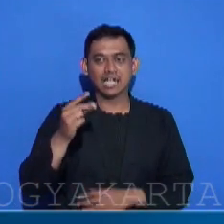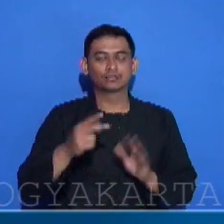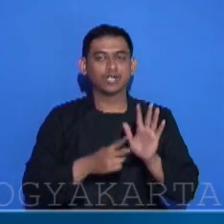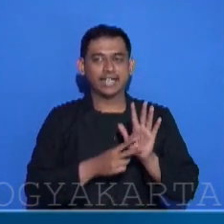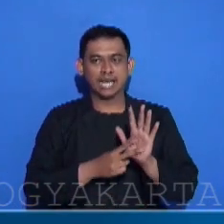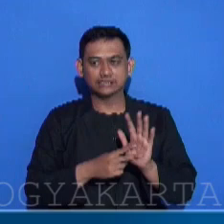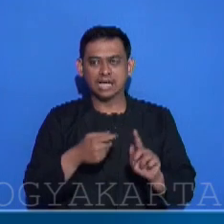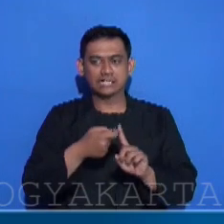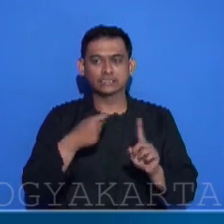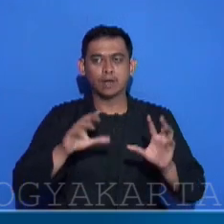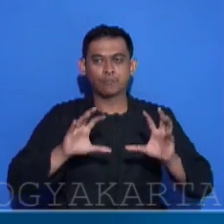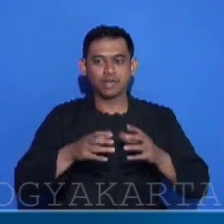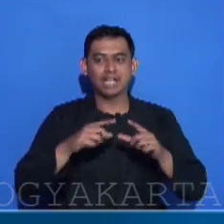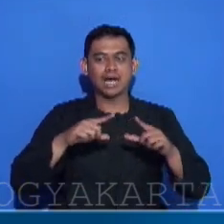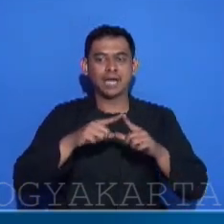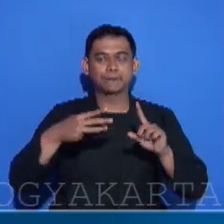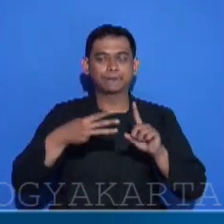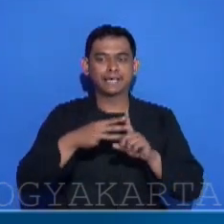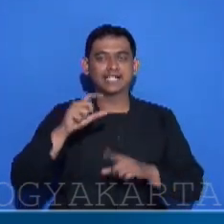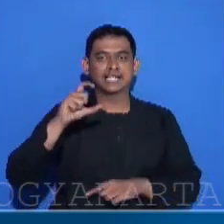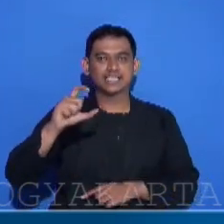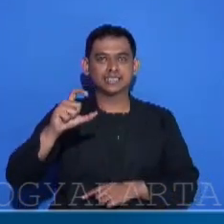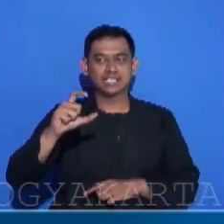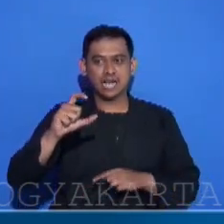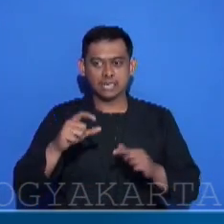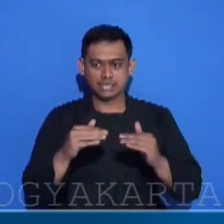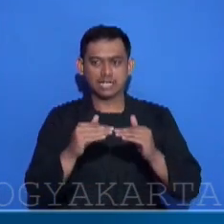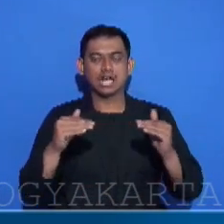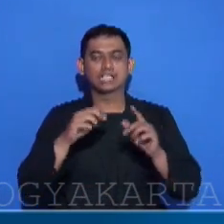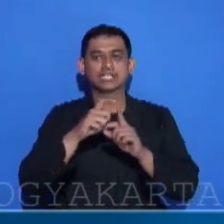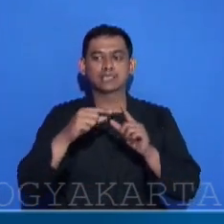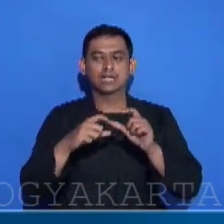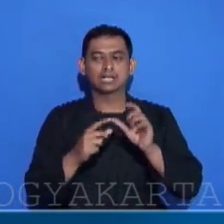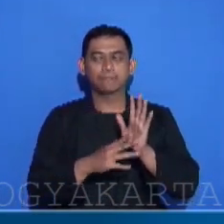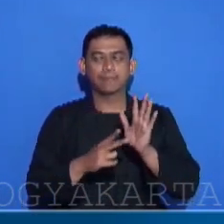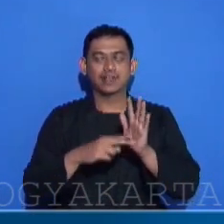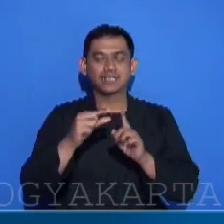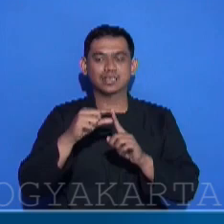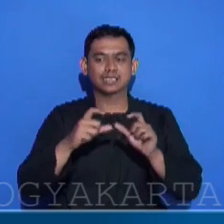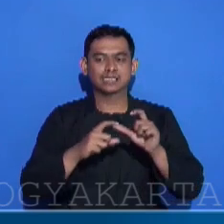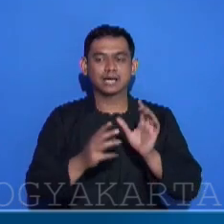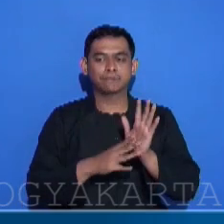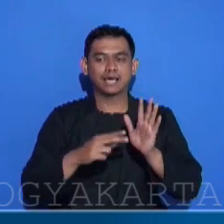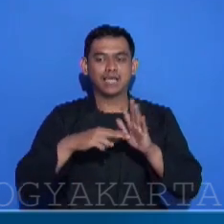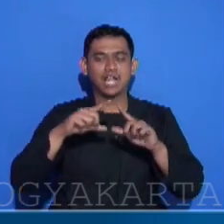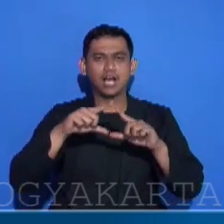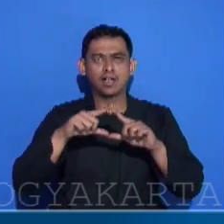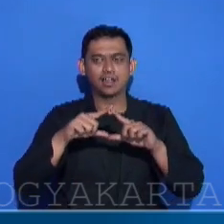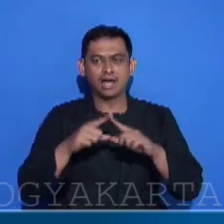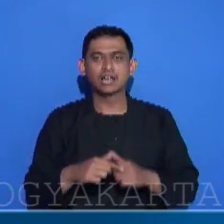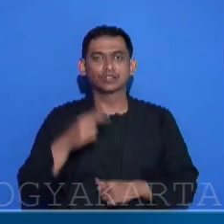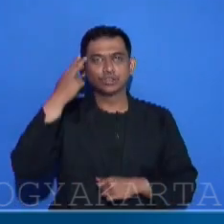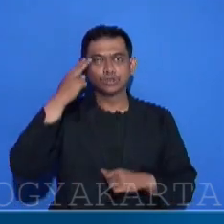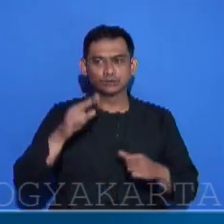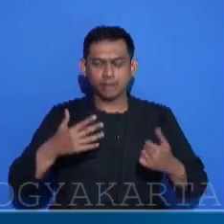jenjang paket a b dan paket C atau setara dengan SD SMP dan SMA kegiatan ini digelar untuk